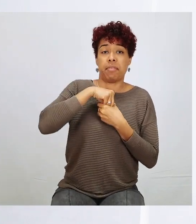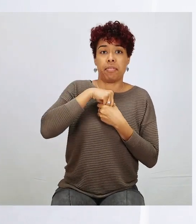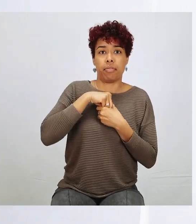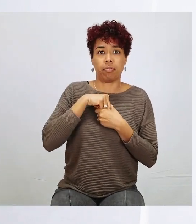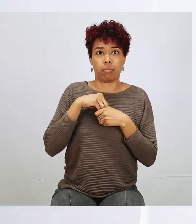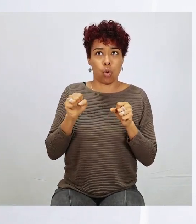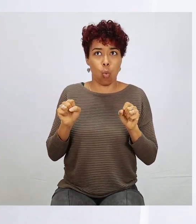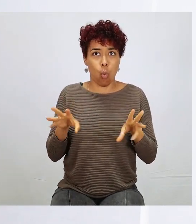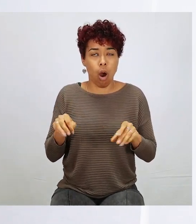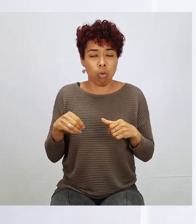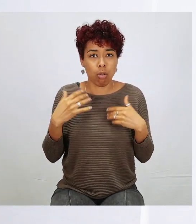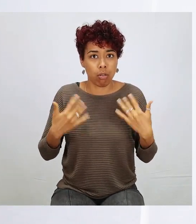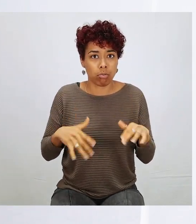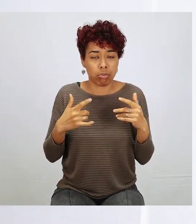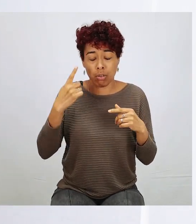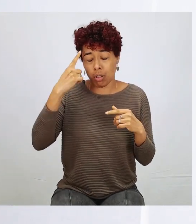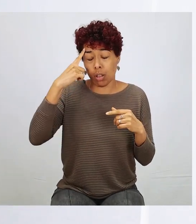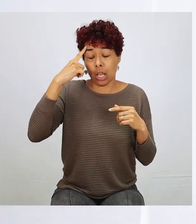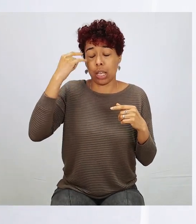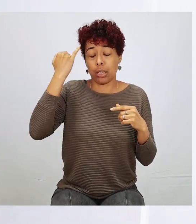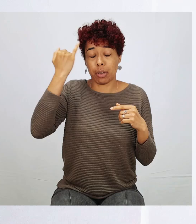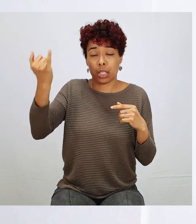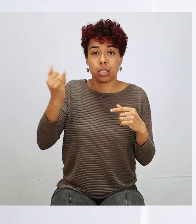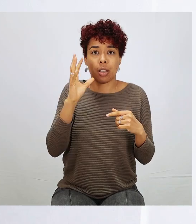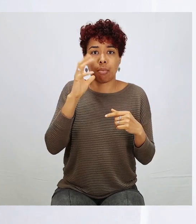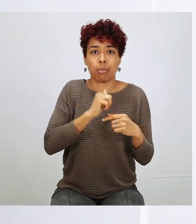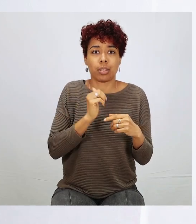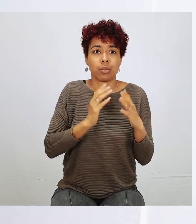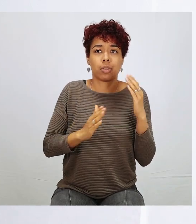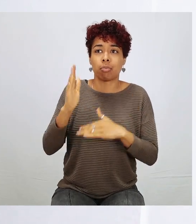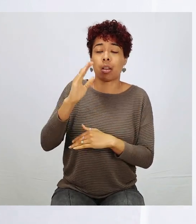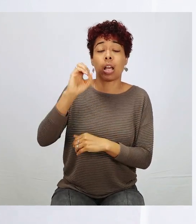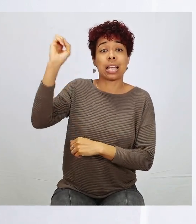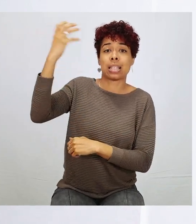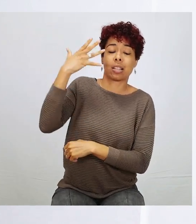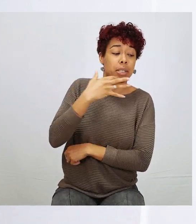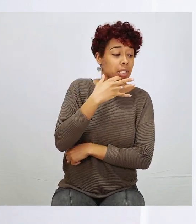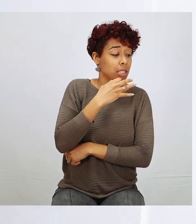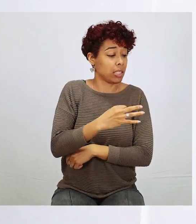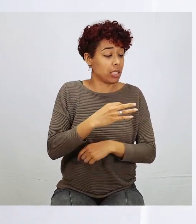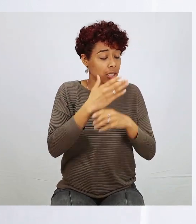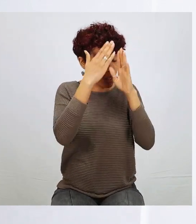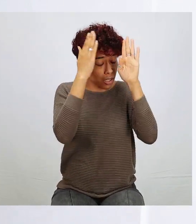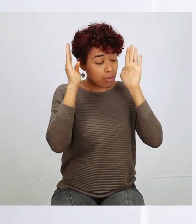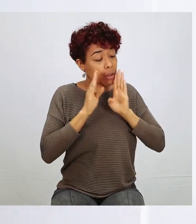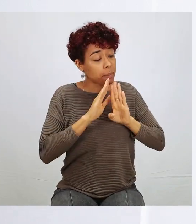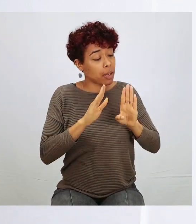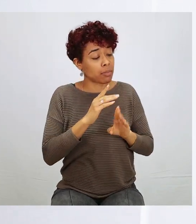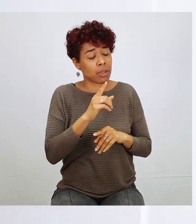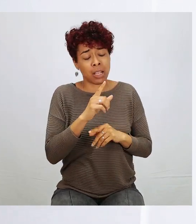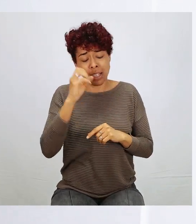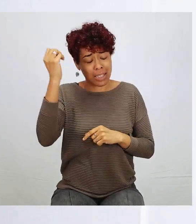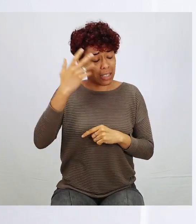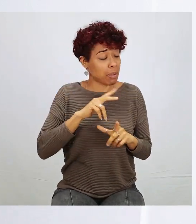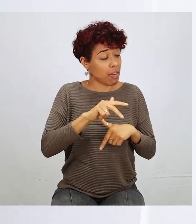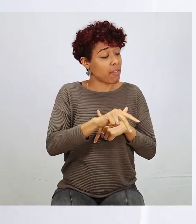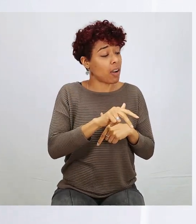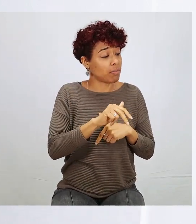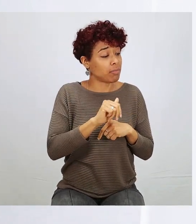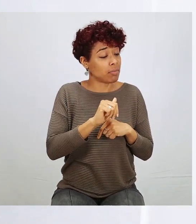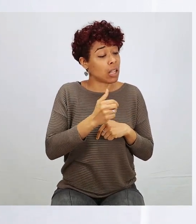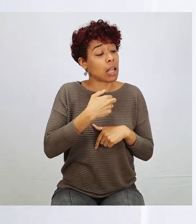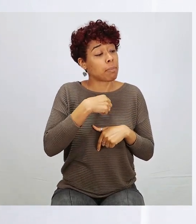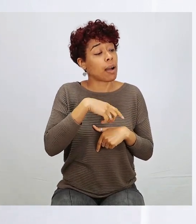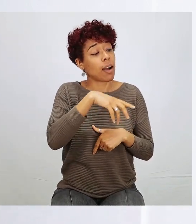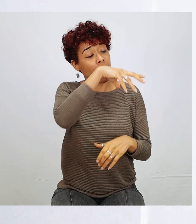Waouh! Ça dépasse notre imagination. Le Saint-Esprit qui dit à Marie, le Saint-Esprit viendra. Et à